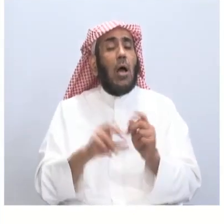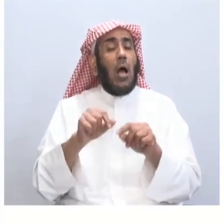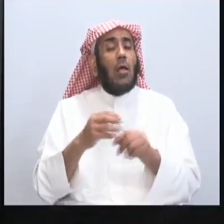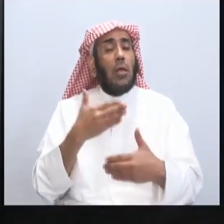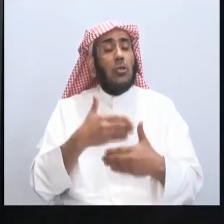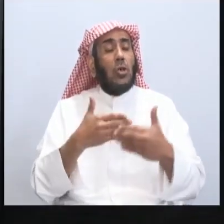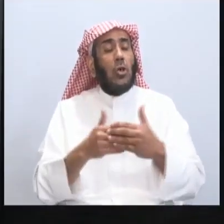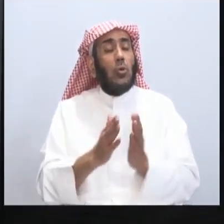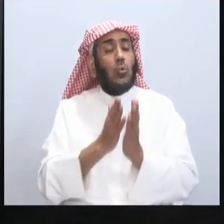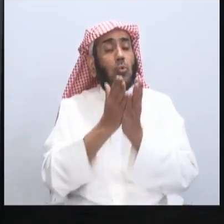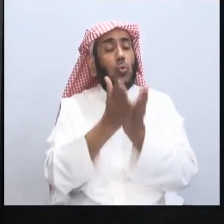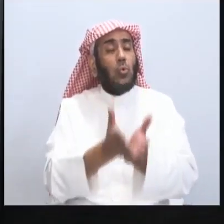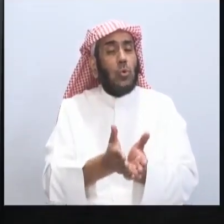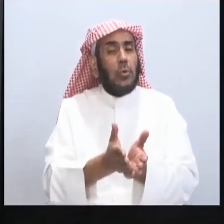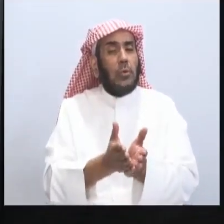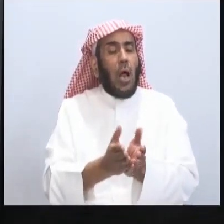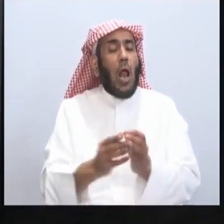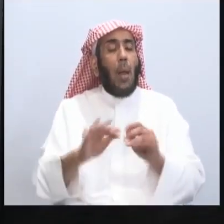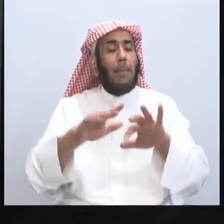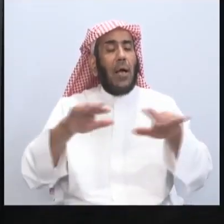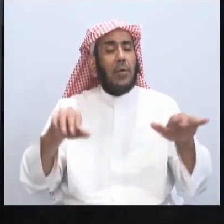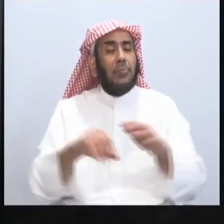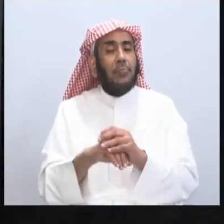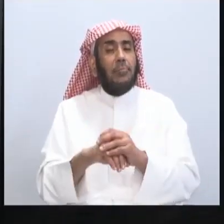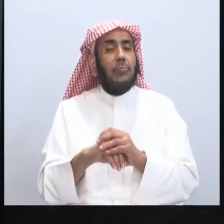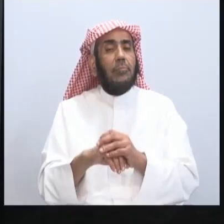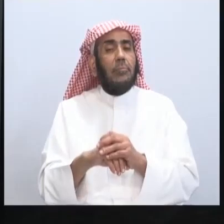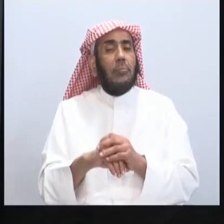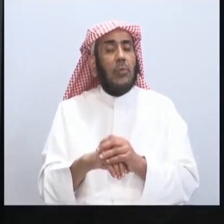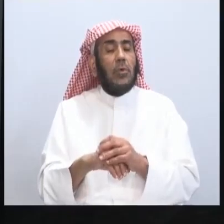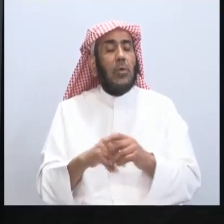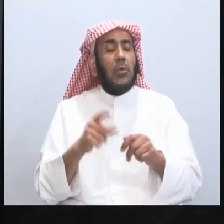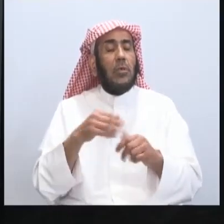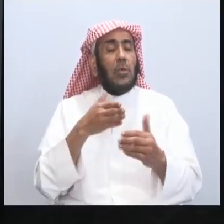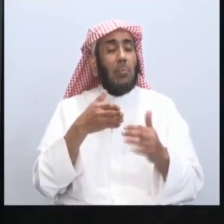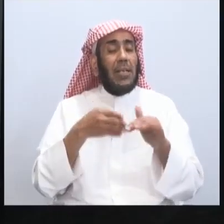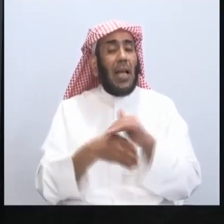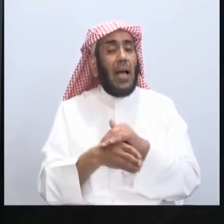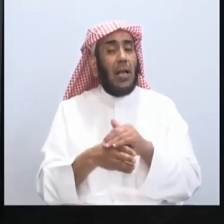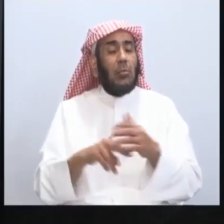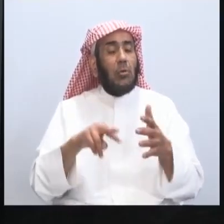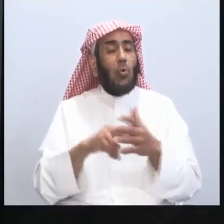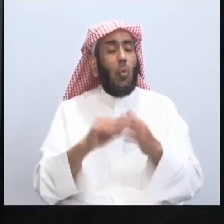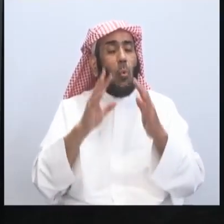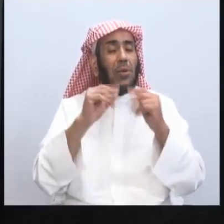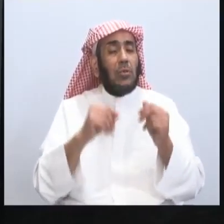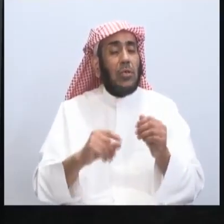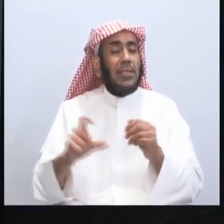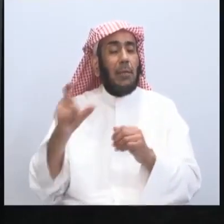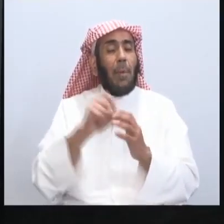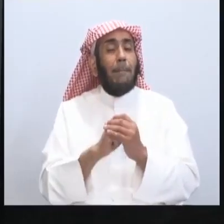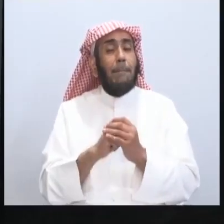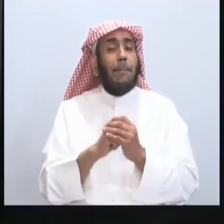انشاء الاسطول البحري عندما دخلت بلاد الشام ومصر بلاد